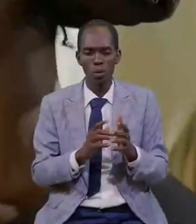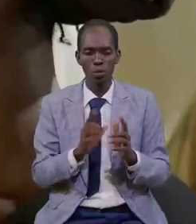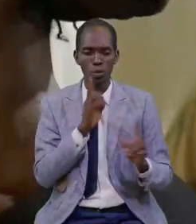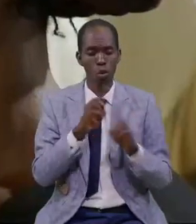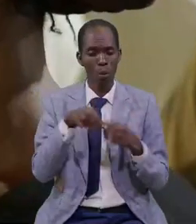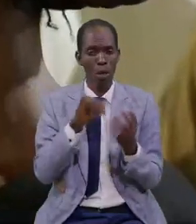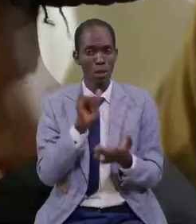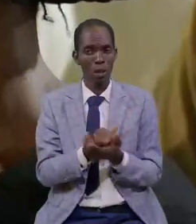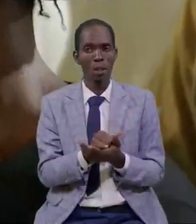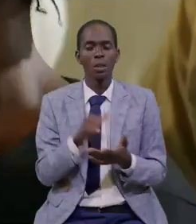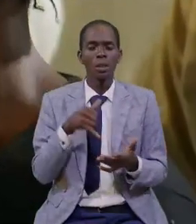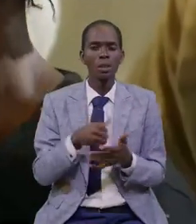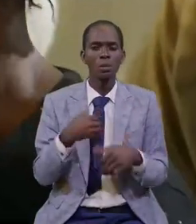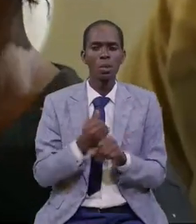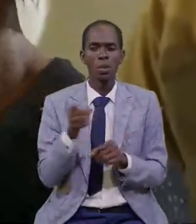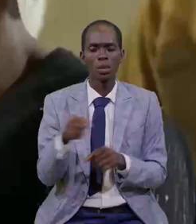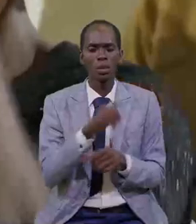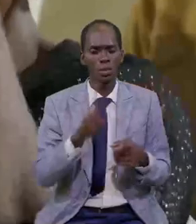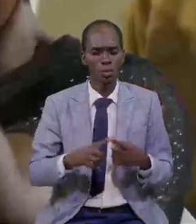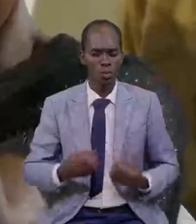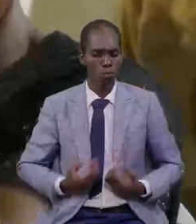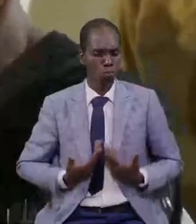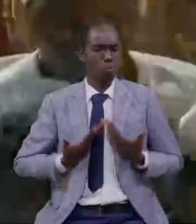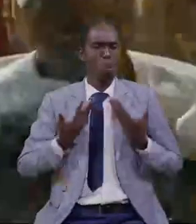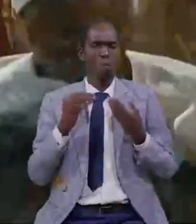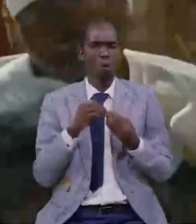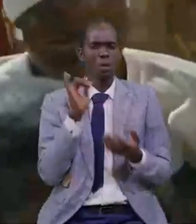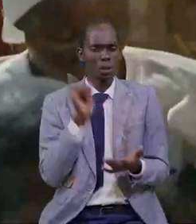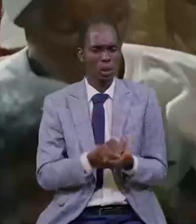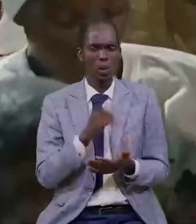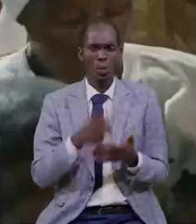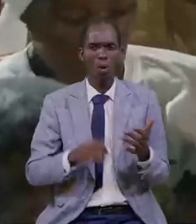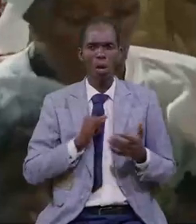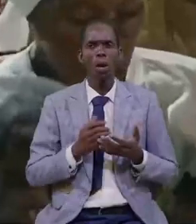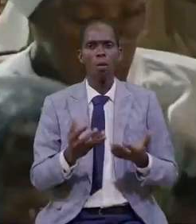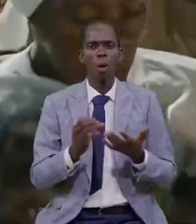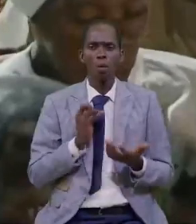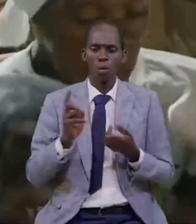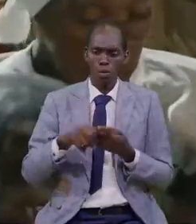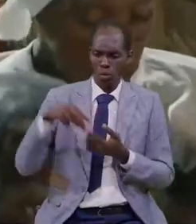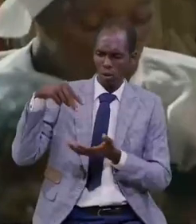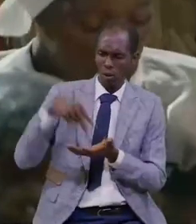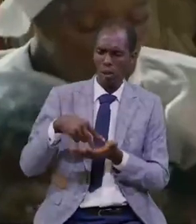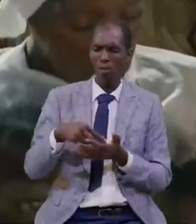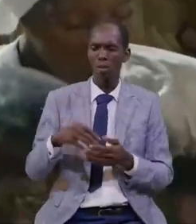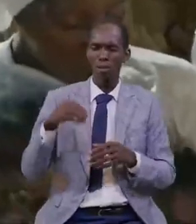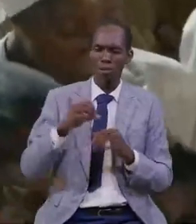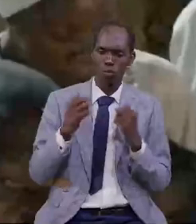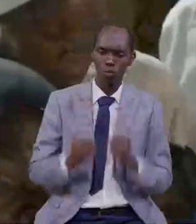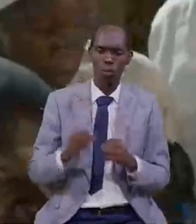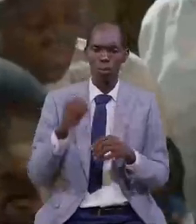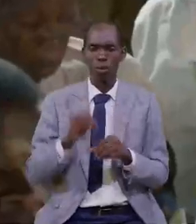a été plus multiplié ah c'est ce que nous voulons nous voulons tenir à Jérusalem et ces gens